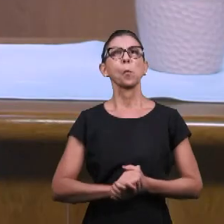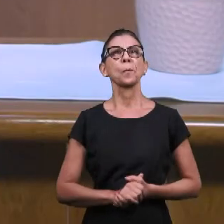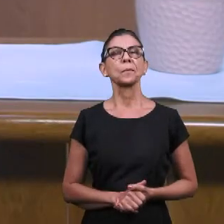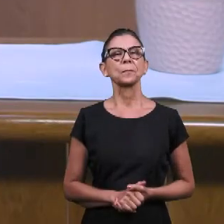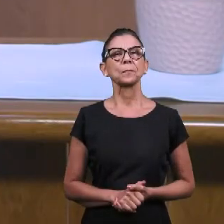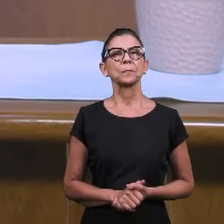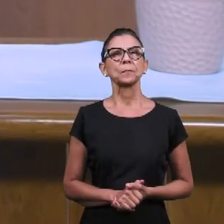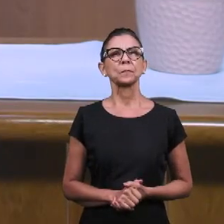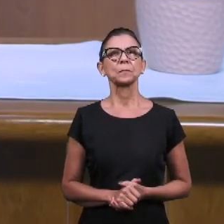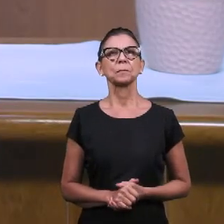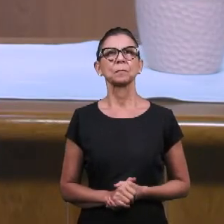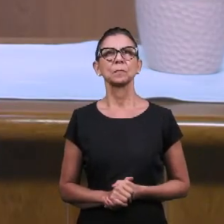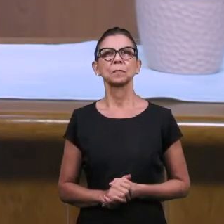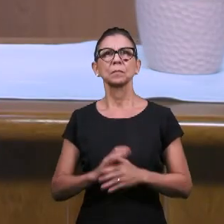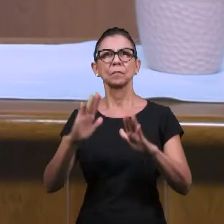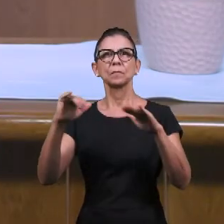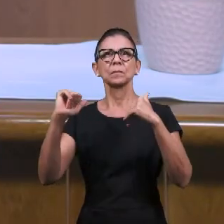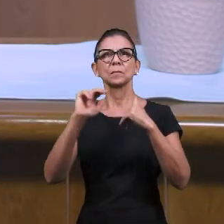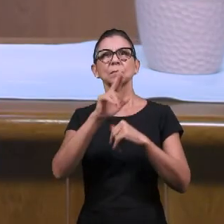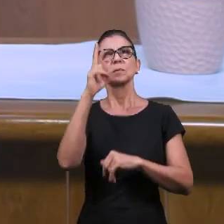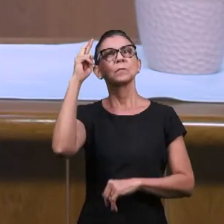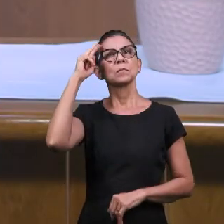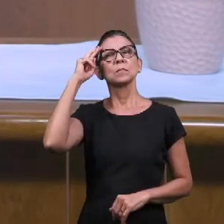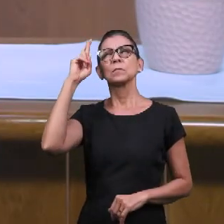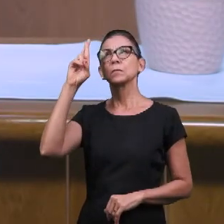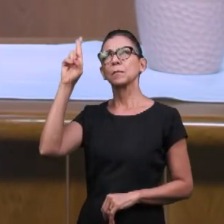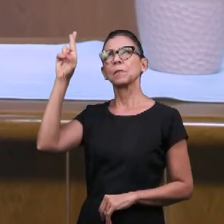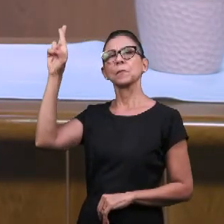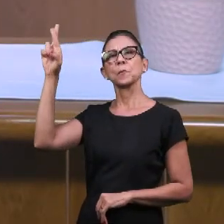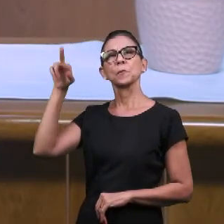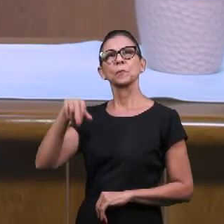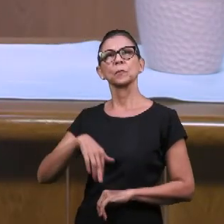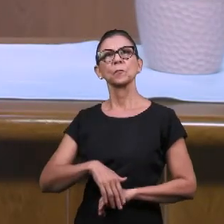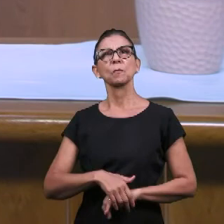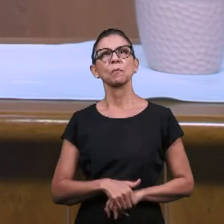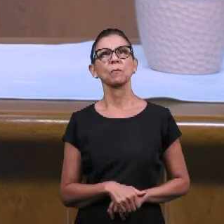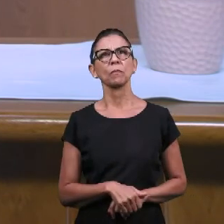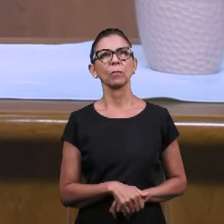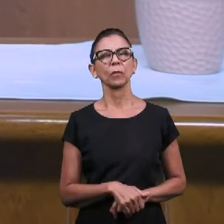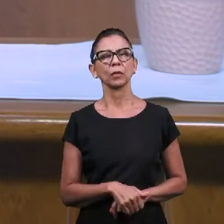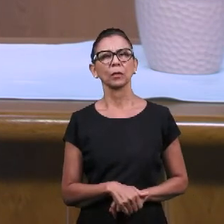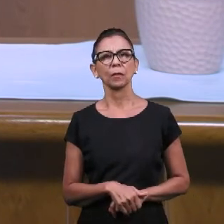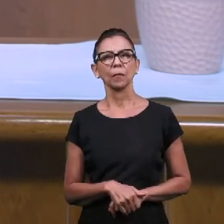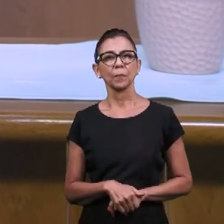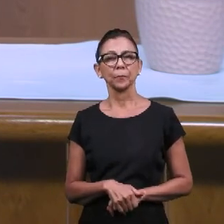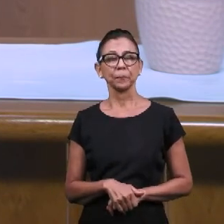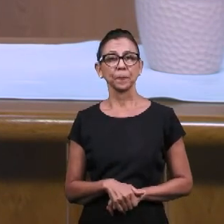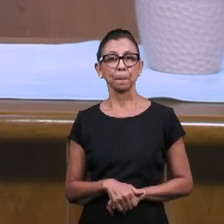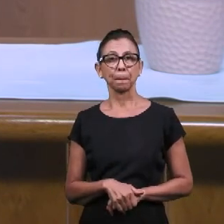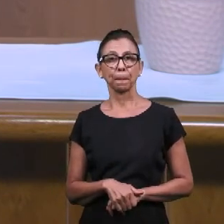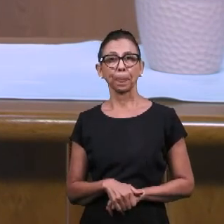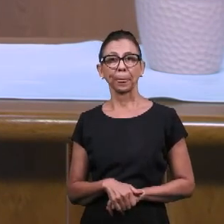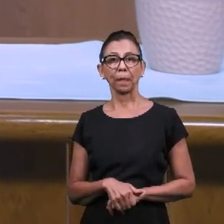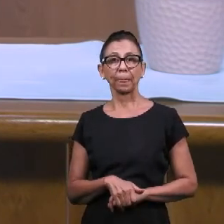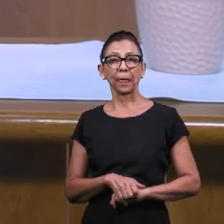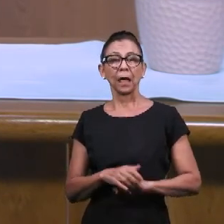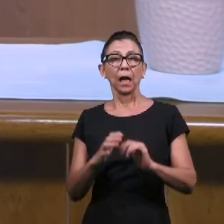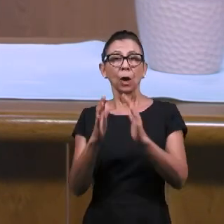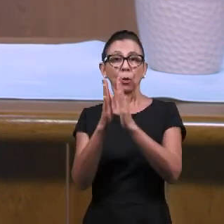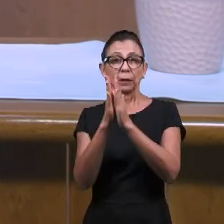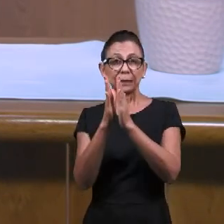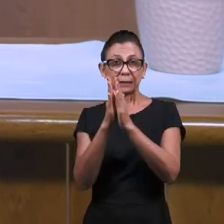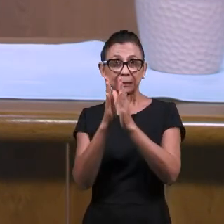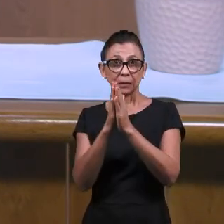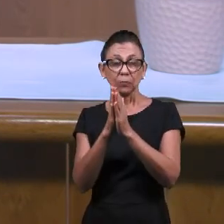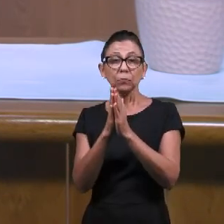для народа Твоего. Мы ходатайствуем во имя Господа Иисуса. Аминь. Да будет прославлено имя